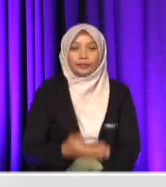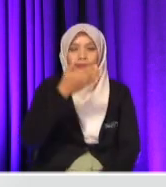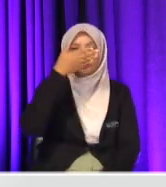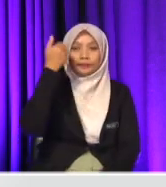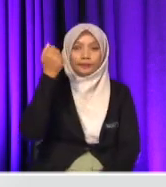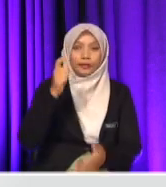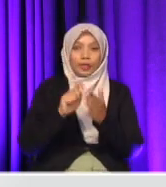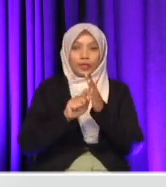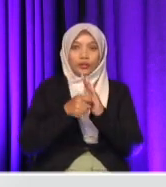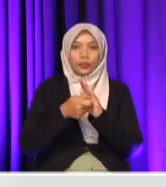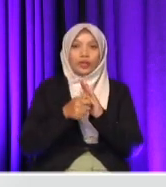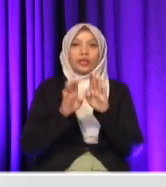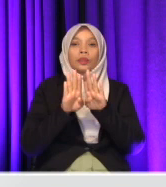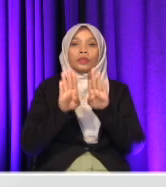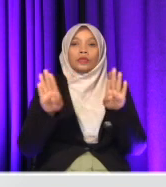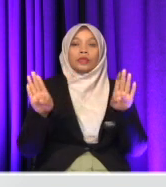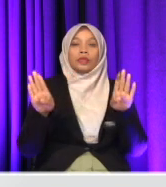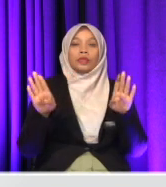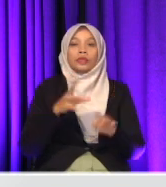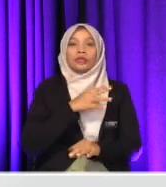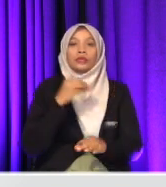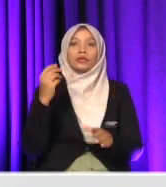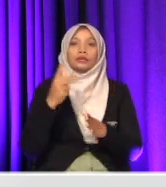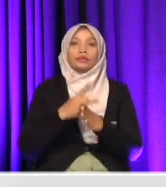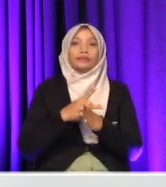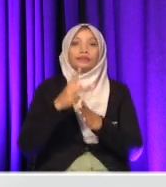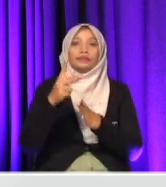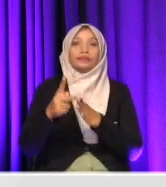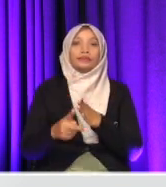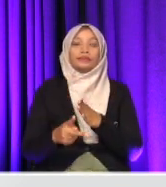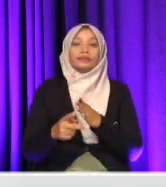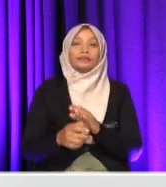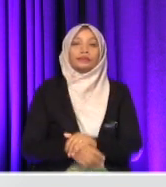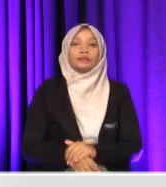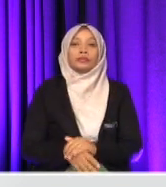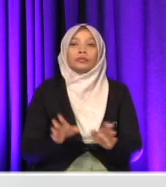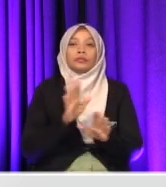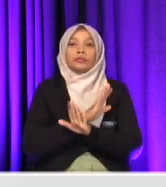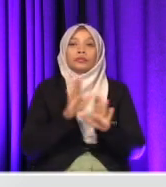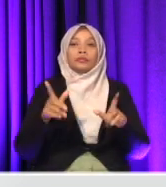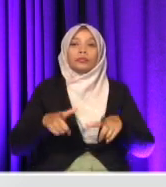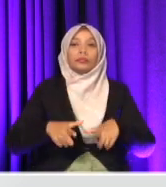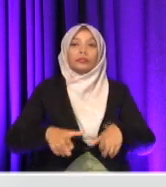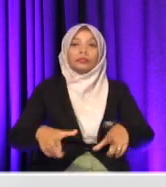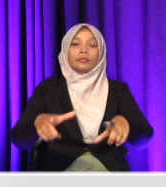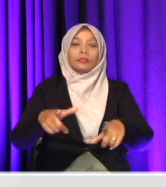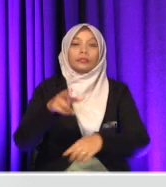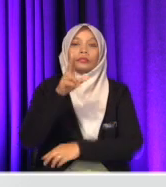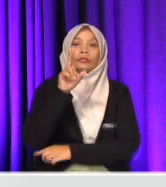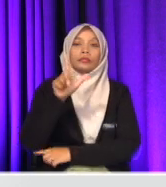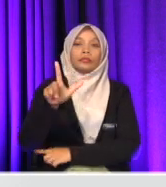Swiss on. Sebab Swiss dah kena on, kemudian apa jadi? Liter? Dia tak melalui L. Dia tidak